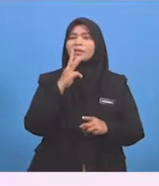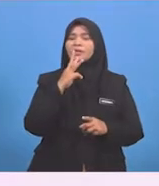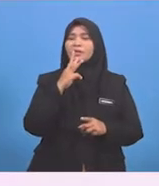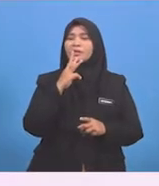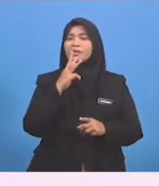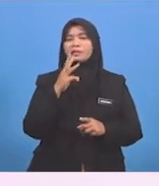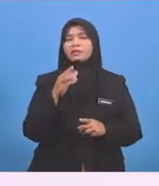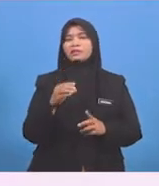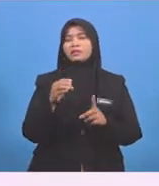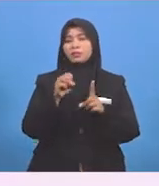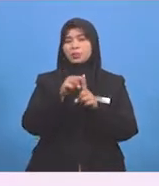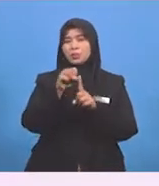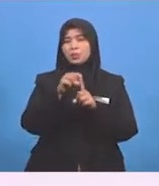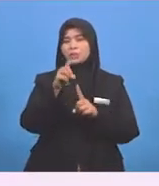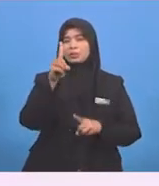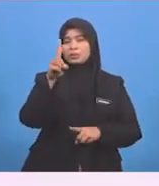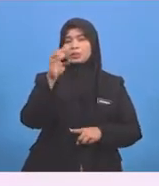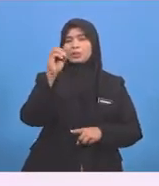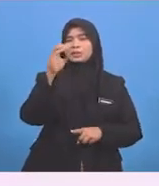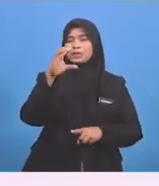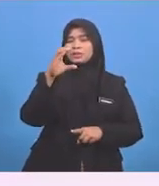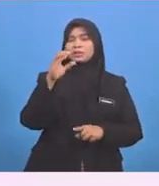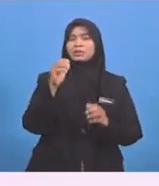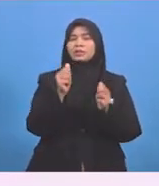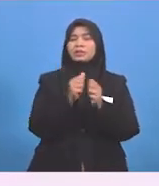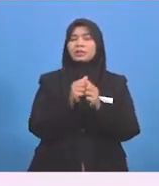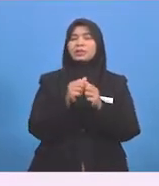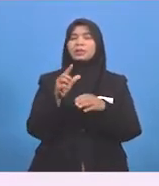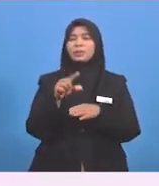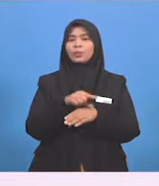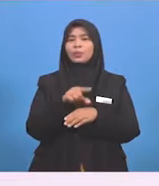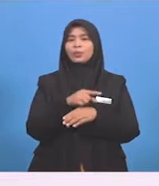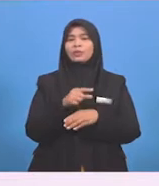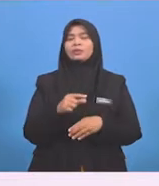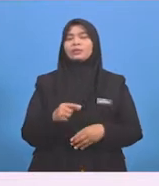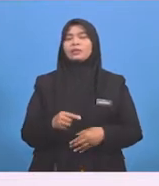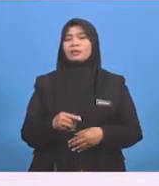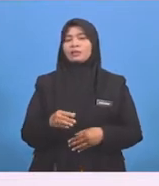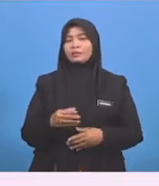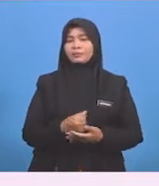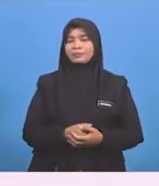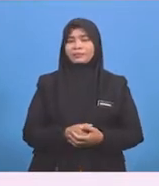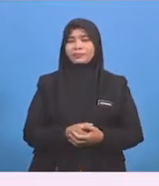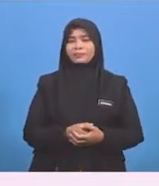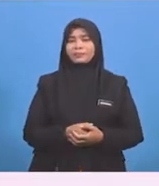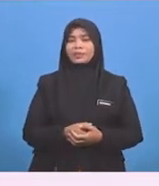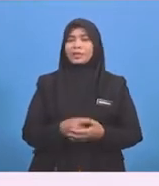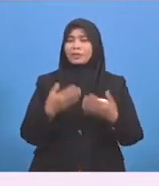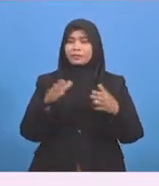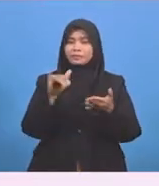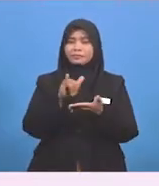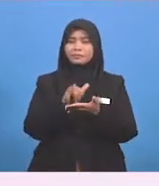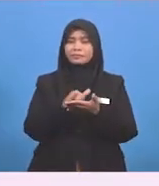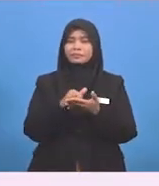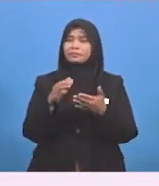dahulu pada suhu 100 darjah Celsius menggunakan formula muatan haba tentu.